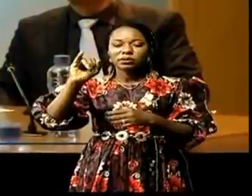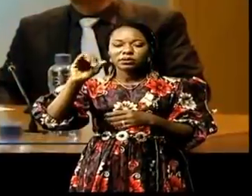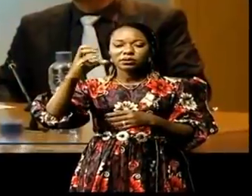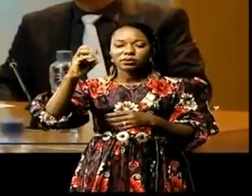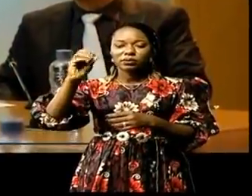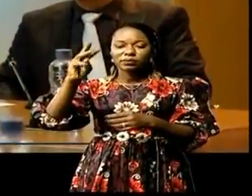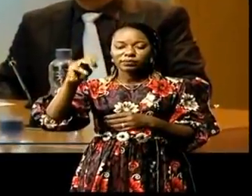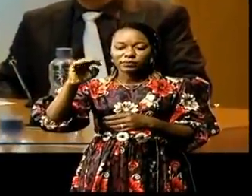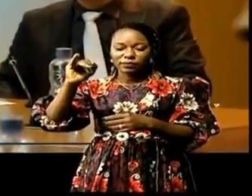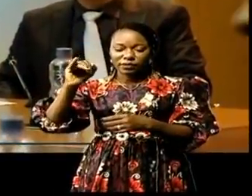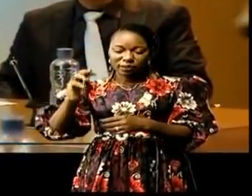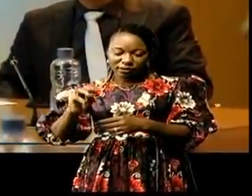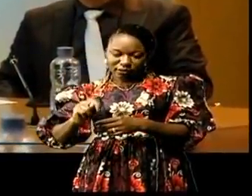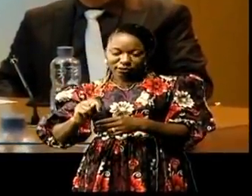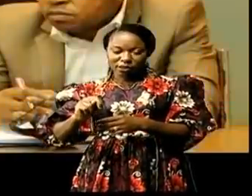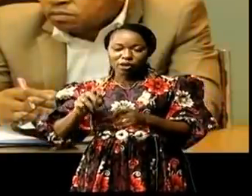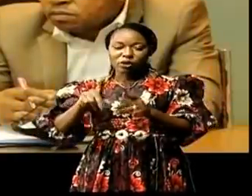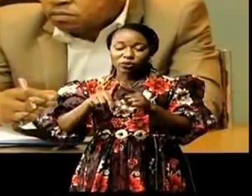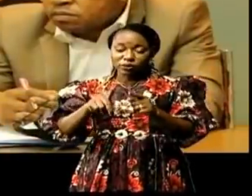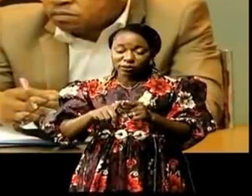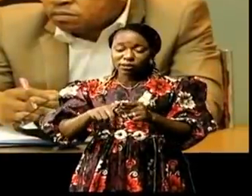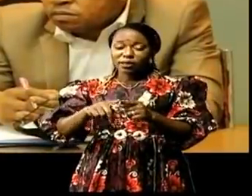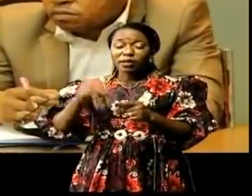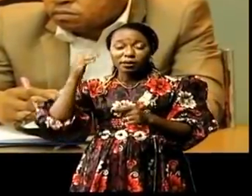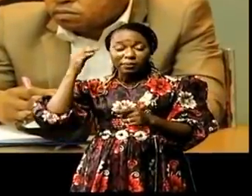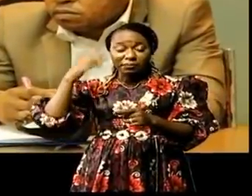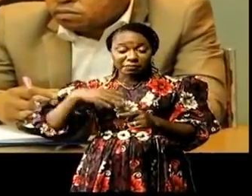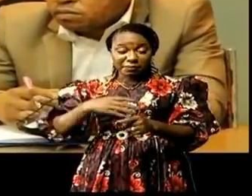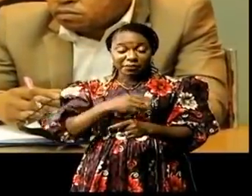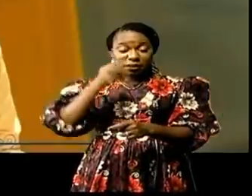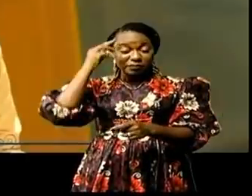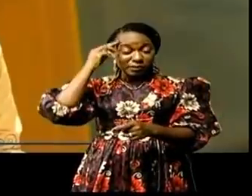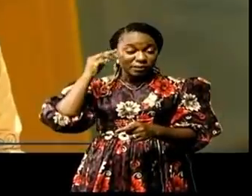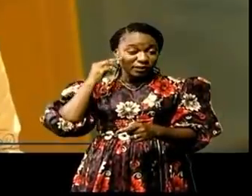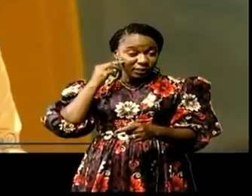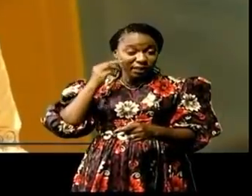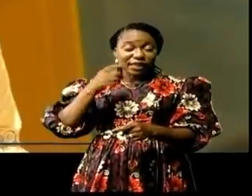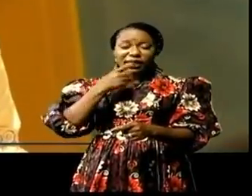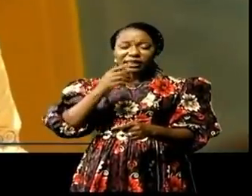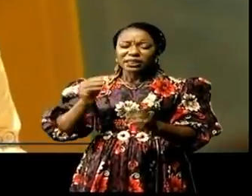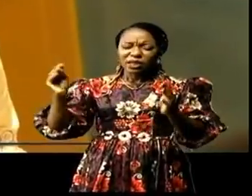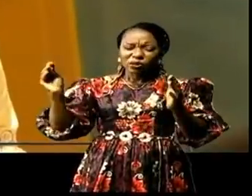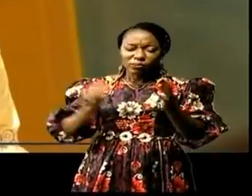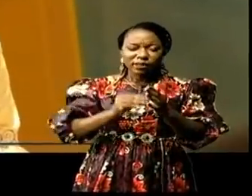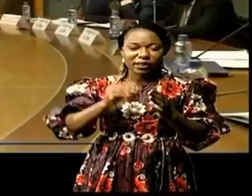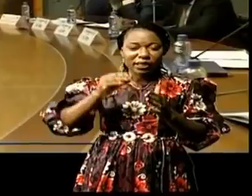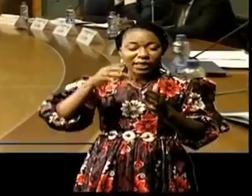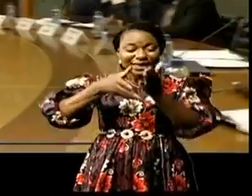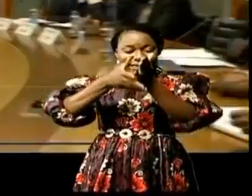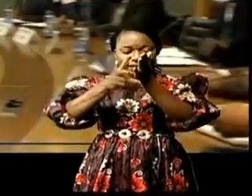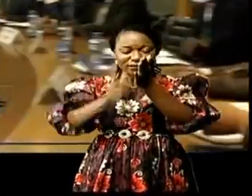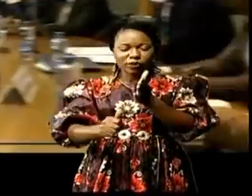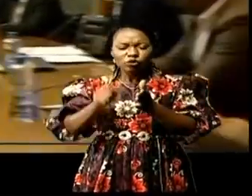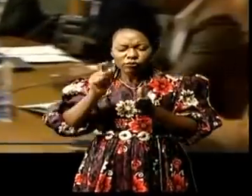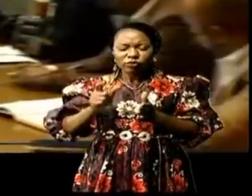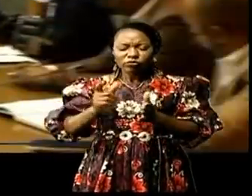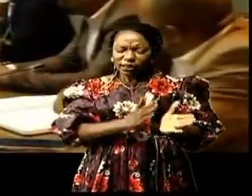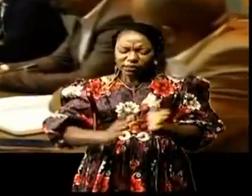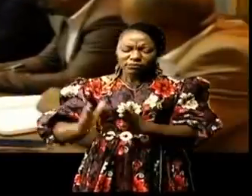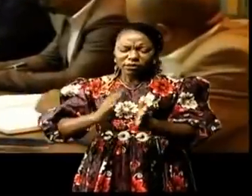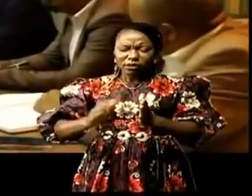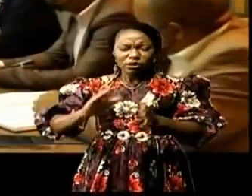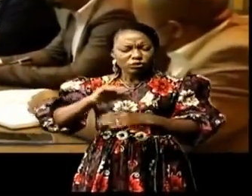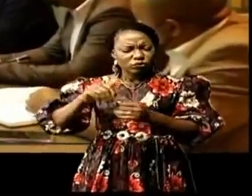sous tutelle, la patronne de l'emploi a instruit les experts de procéder à l'harmonisation de toutes les données